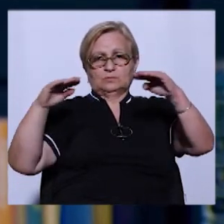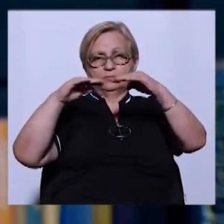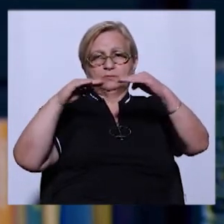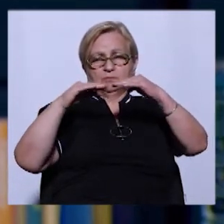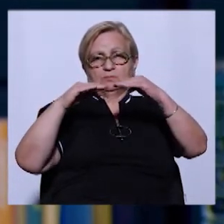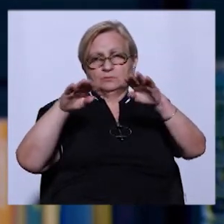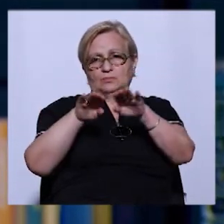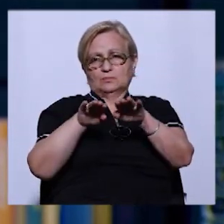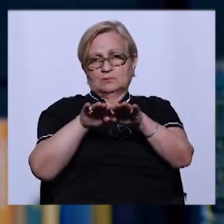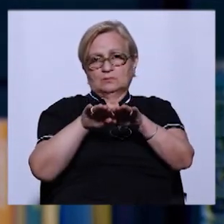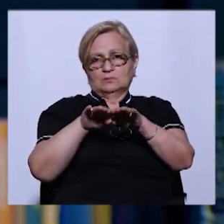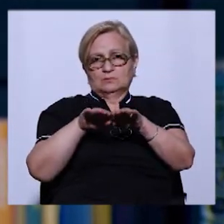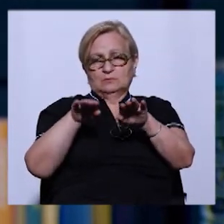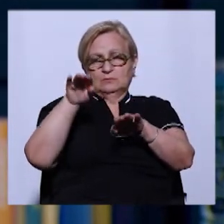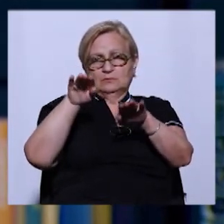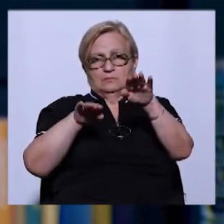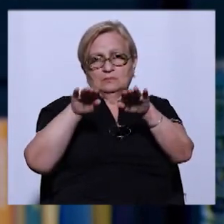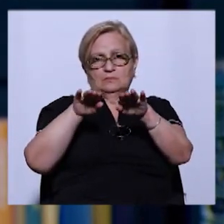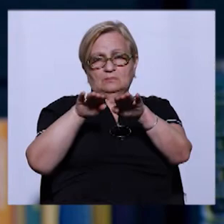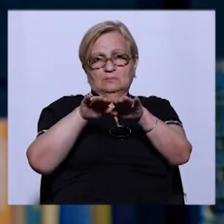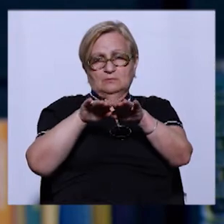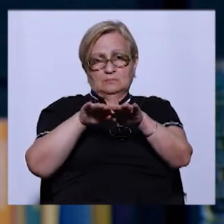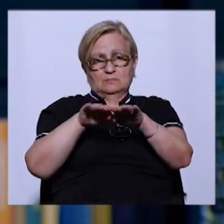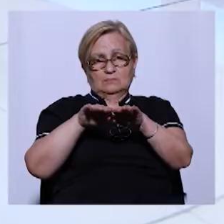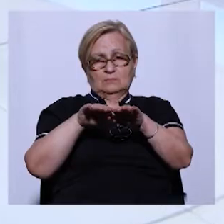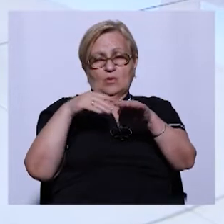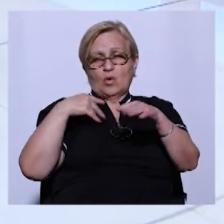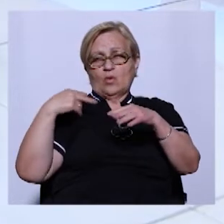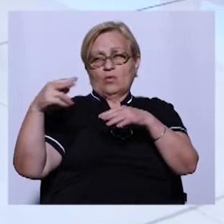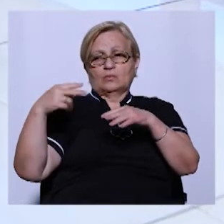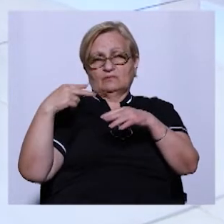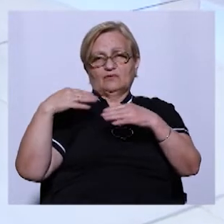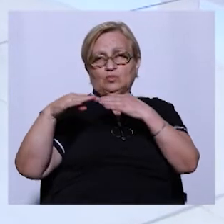გავხდით. აი ეს პროცესი წარმოვიდგინოთ. აი ახლა ვართ ტოლები. აი ტოლები ვართ.